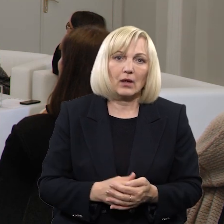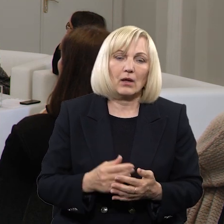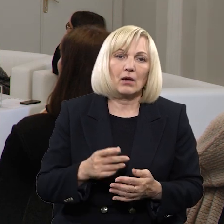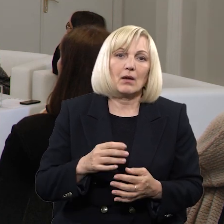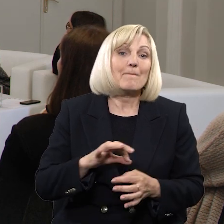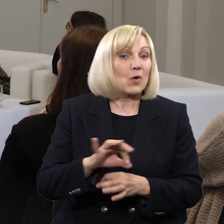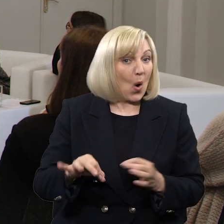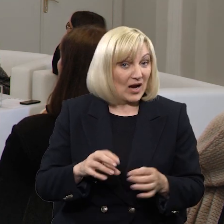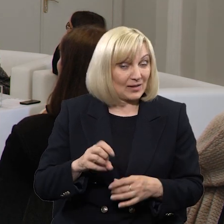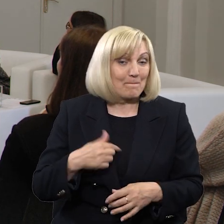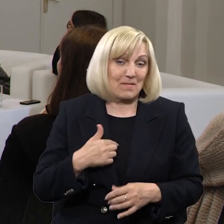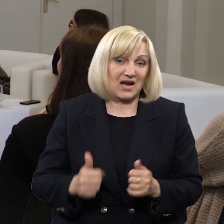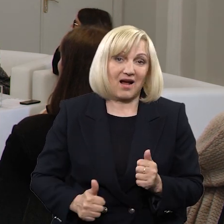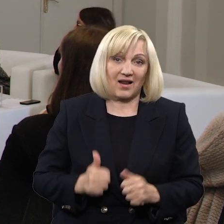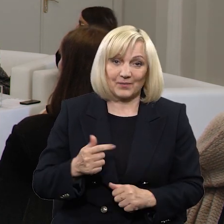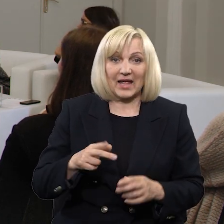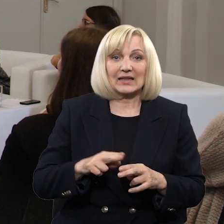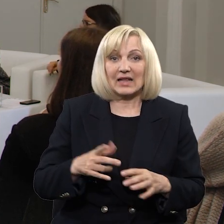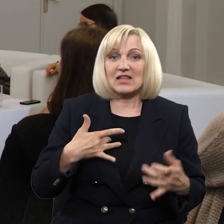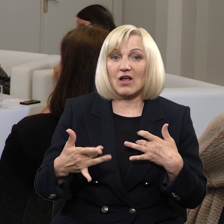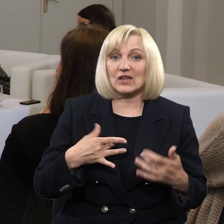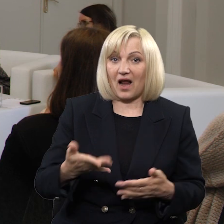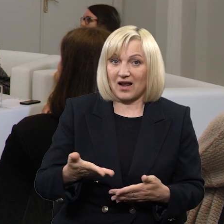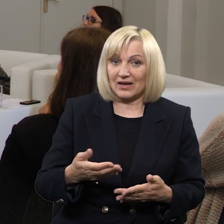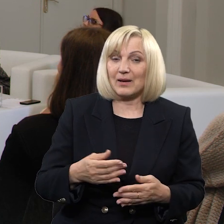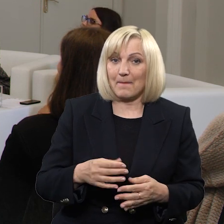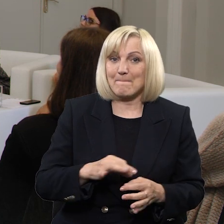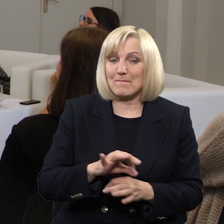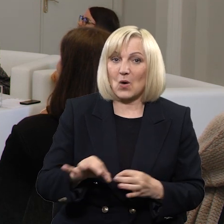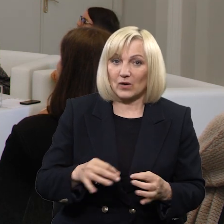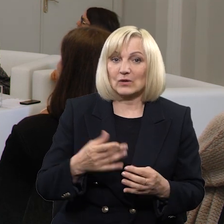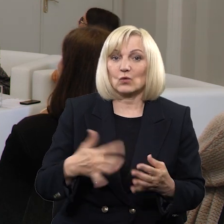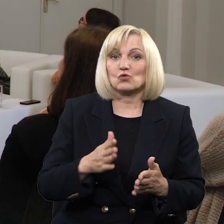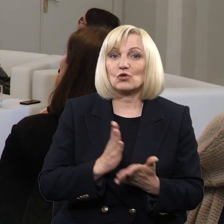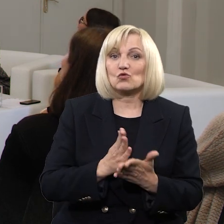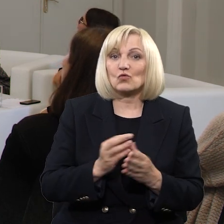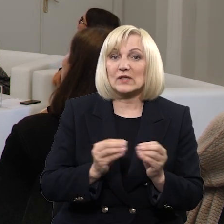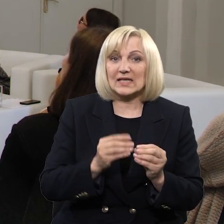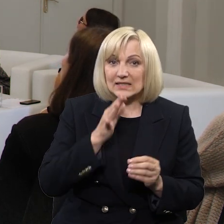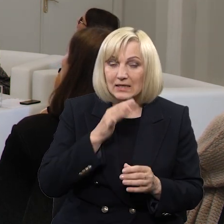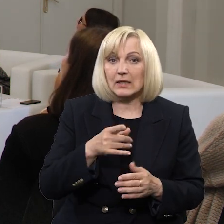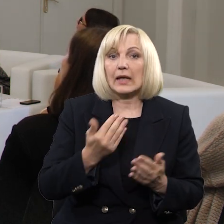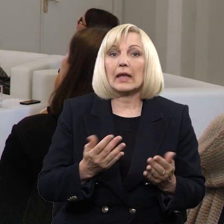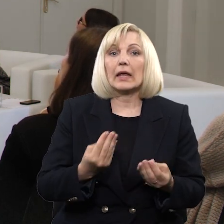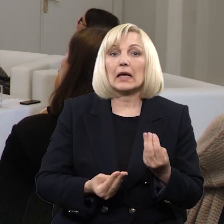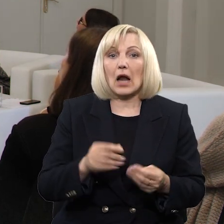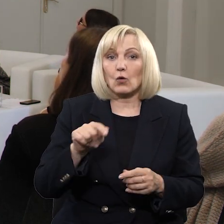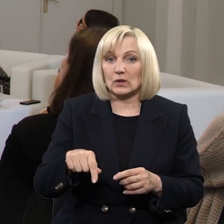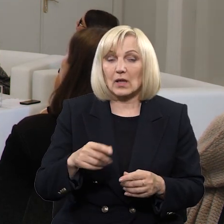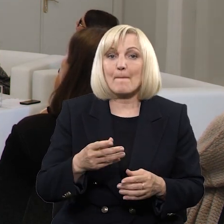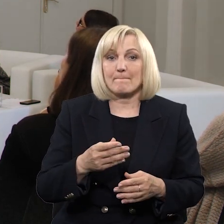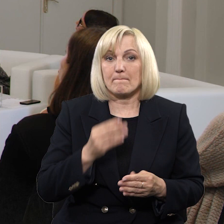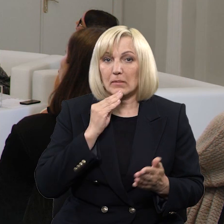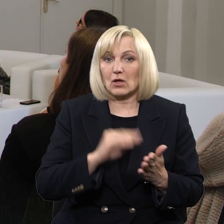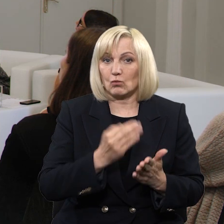проектами очень гордимся вот наш театральный проект театр который существует музею уже около 10 лет ним играет Петербургские актёры